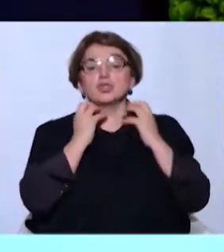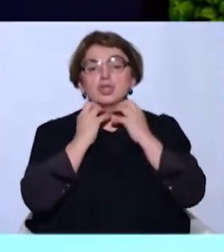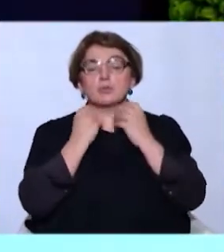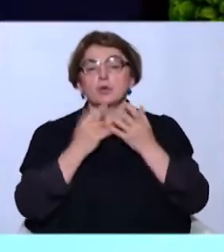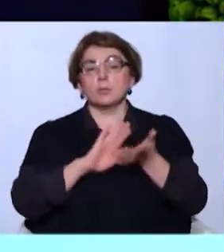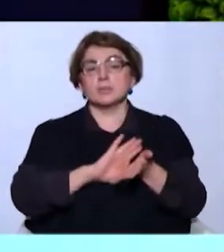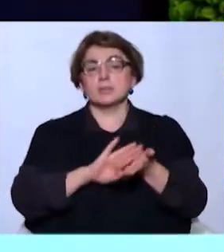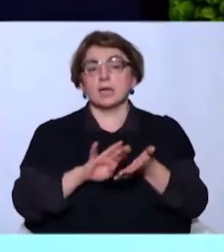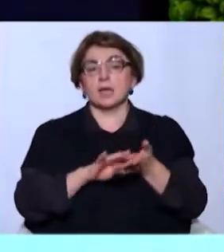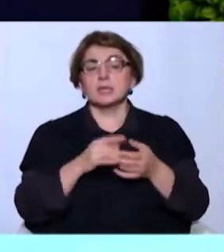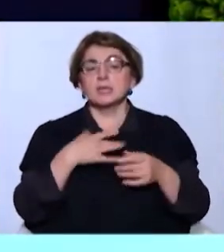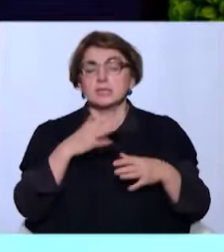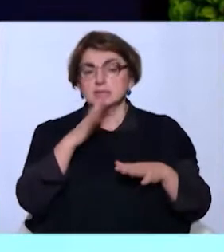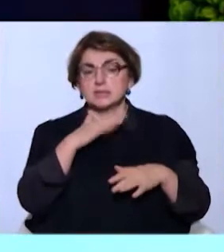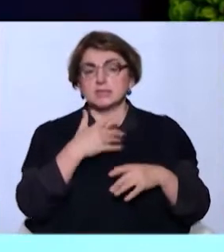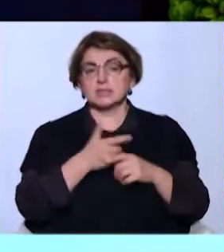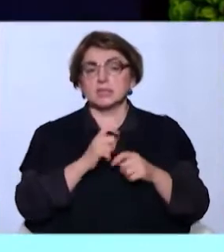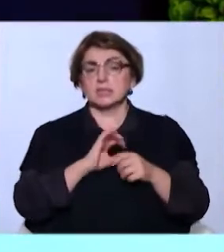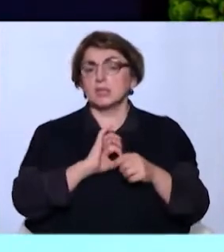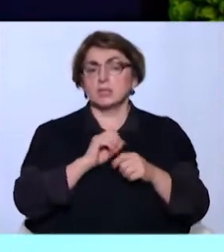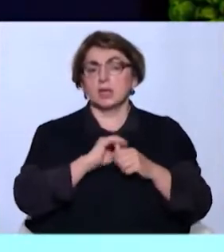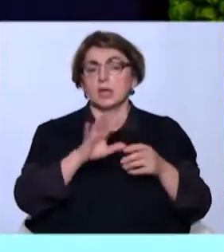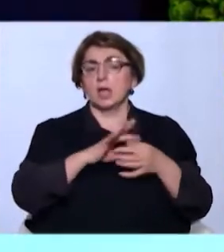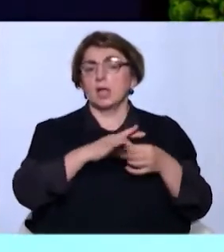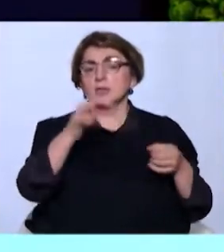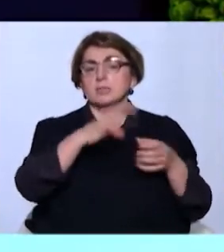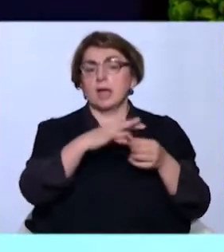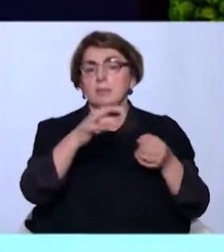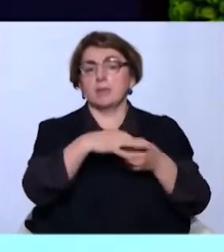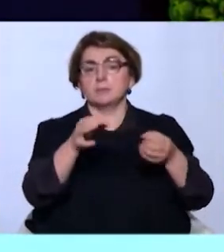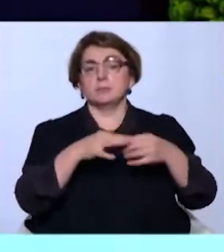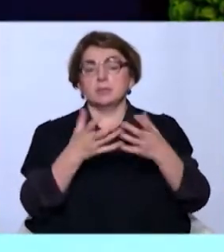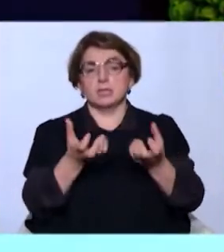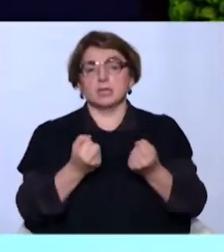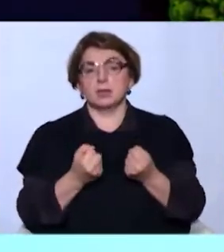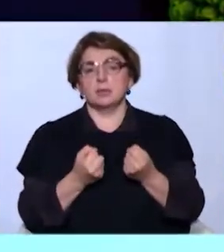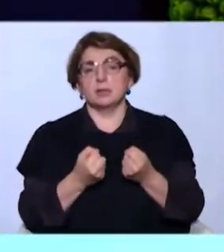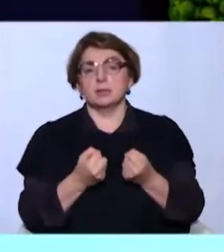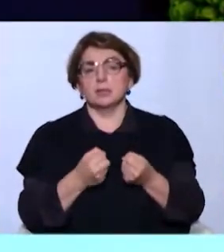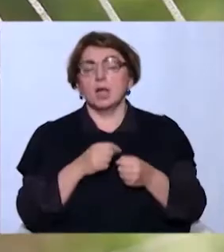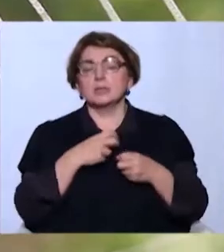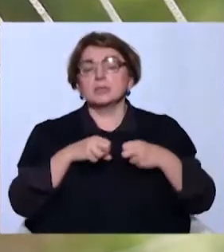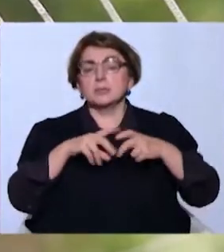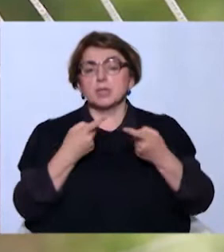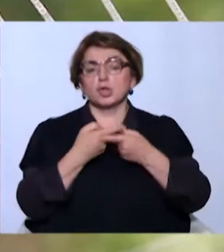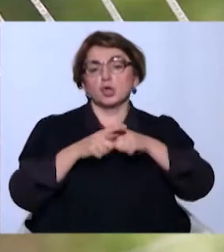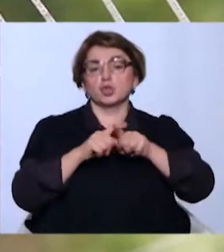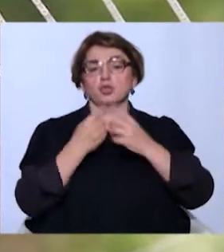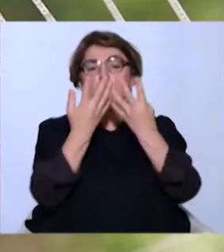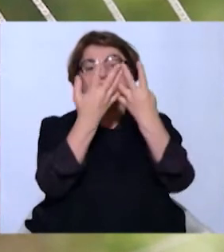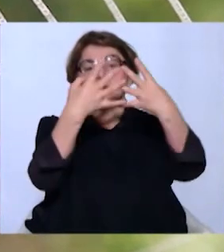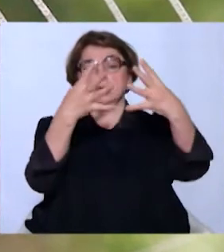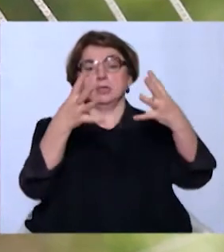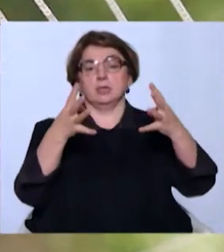გამოყოფს სითხეს, ეს სითხე ძალიან სწრაფად შრება ჰაერზე და ძაფი მიიღება და ქსოვს აბლაბუდას, აგებს